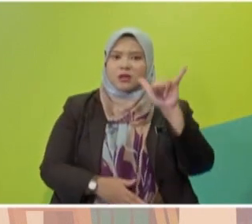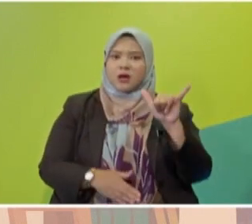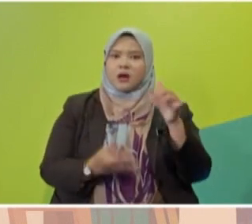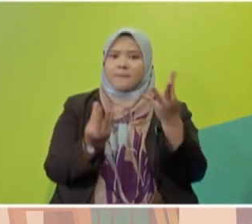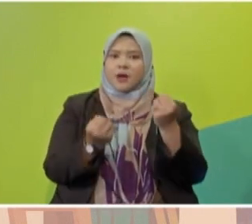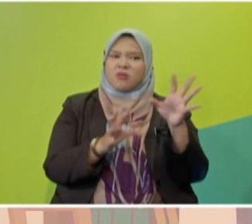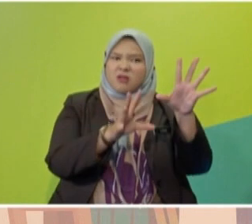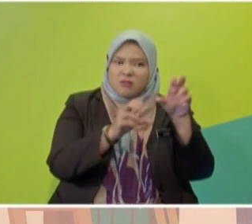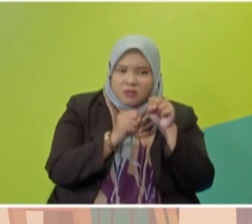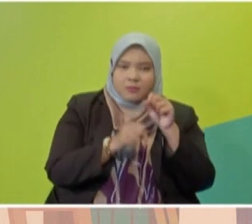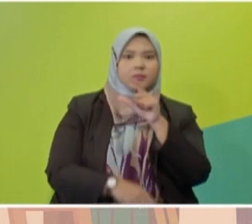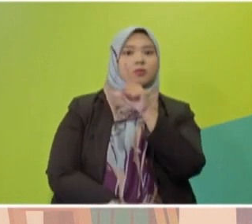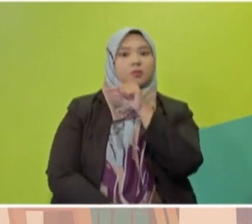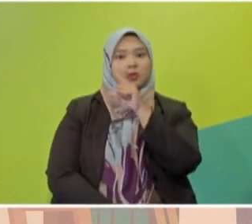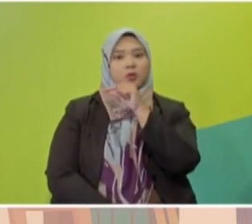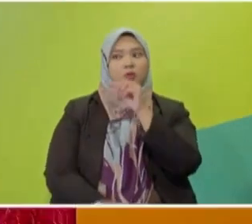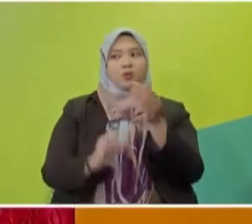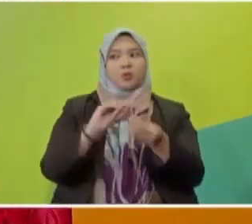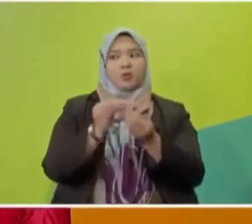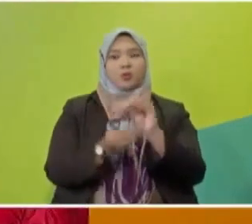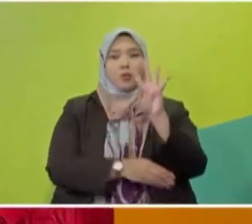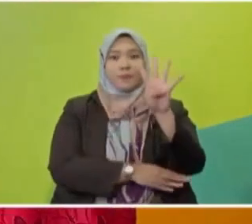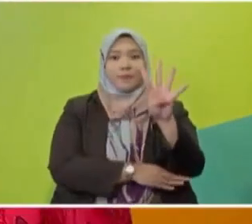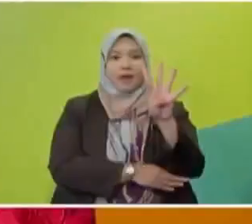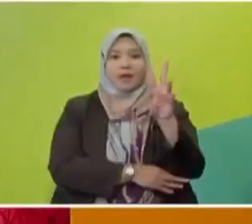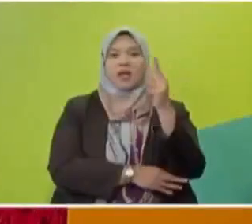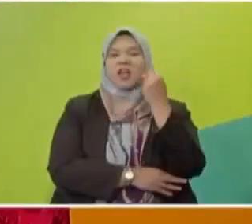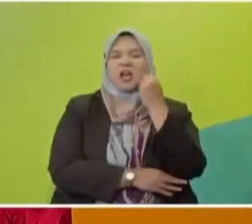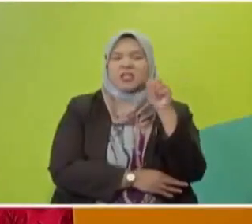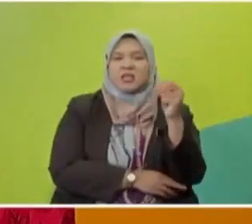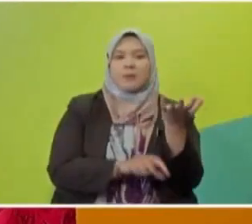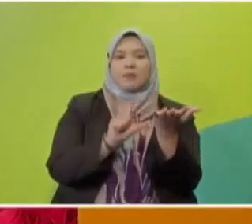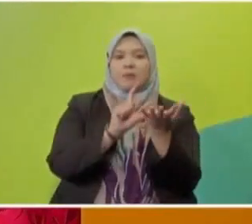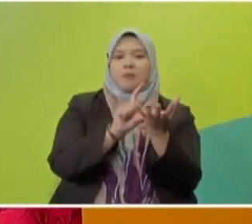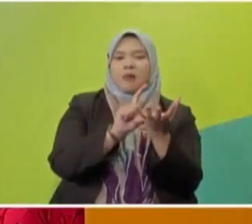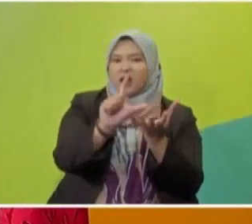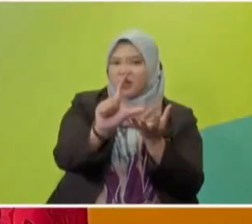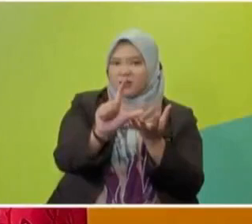rapat. Baik, murid-murid. Siapa nak pulang